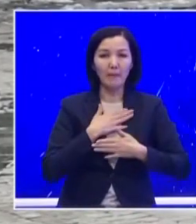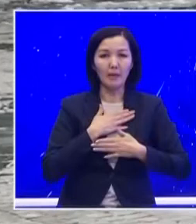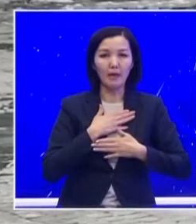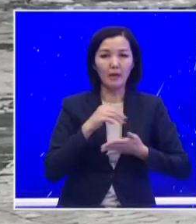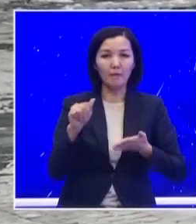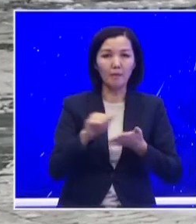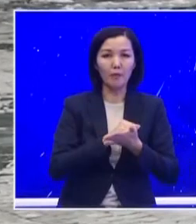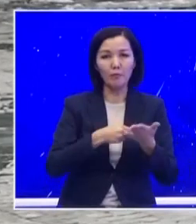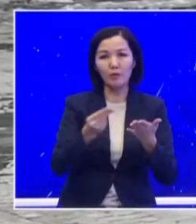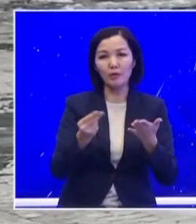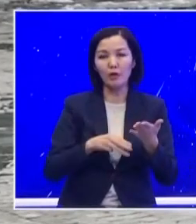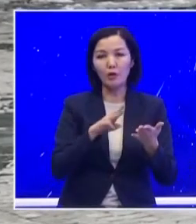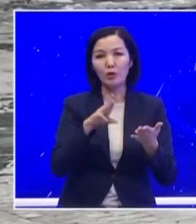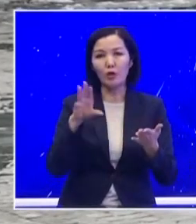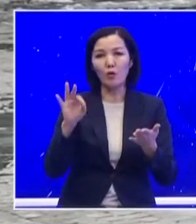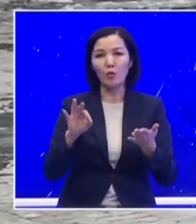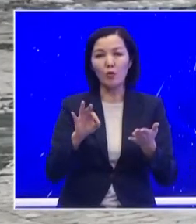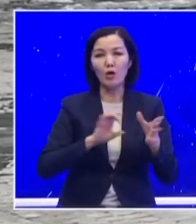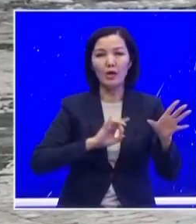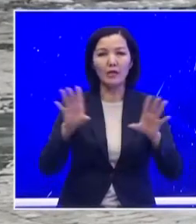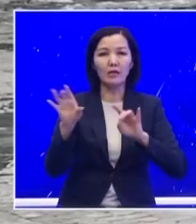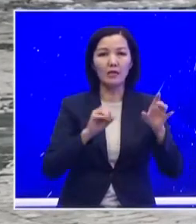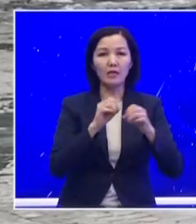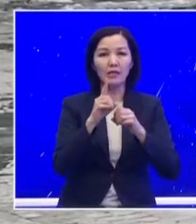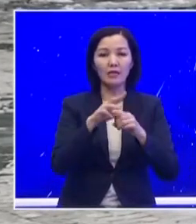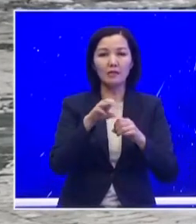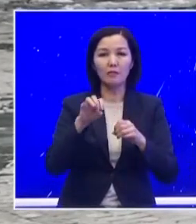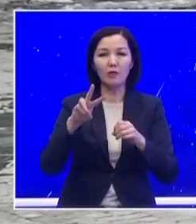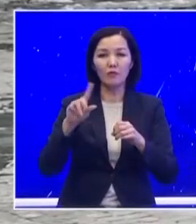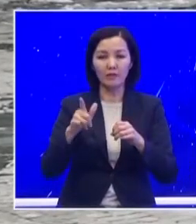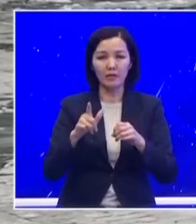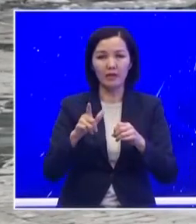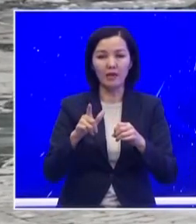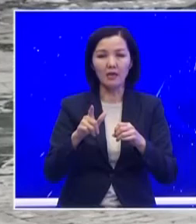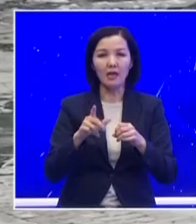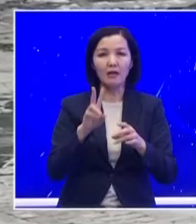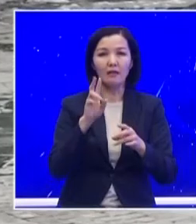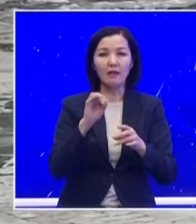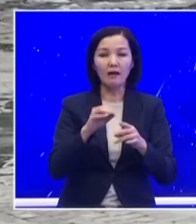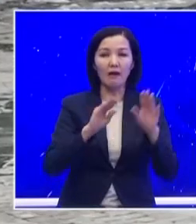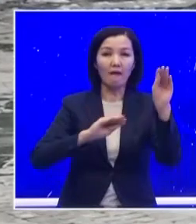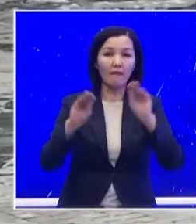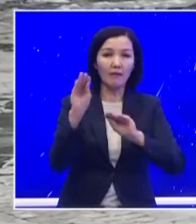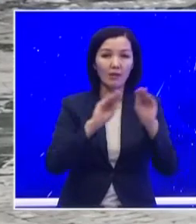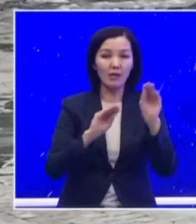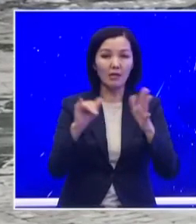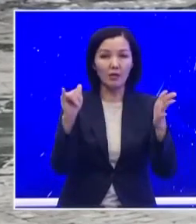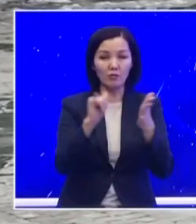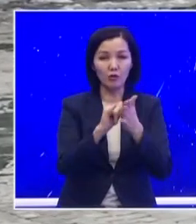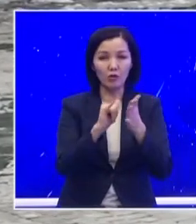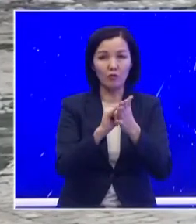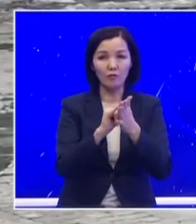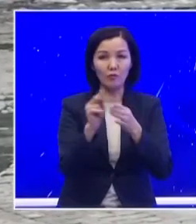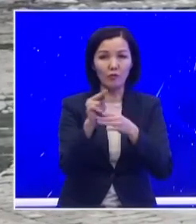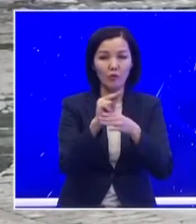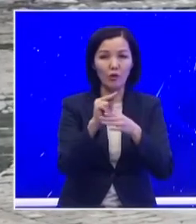подписали договор с компанией ТО «Наружная реклама» на 11,5 миллионов тенге. На оформление, на установку и